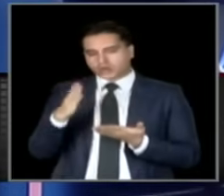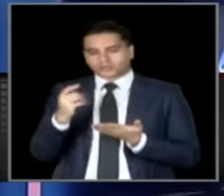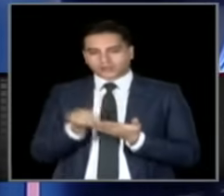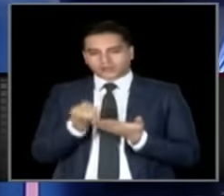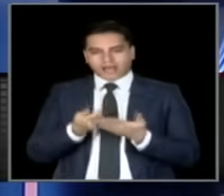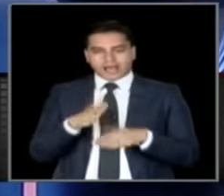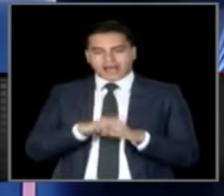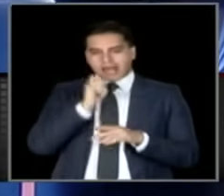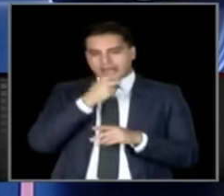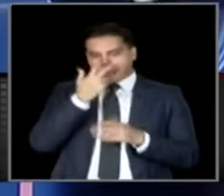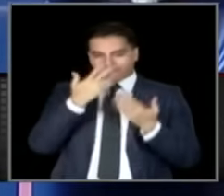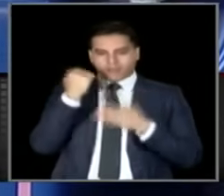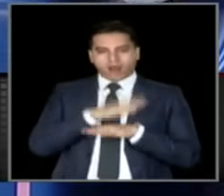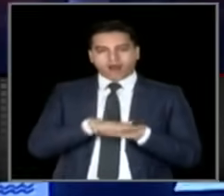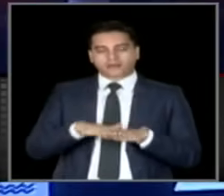الأول أيام البلاد